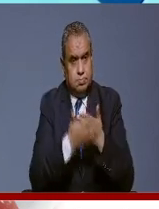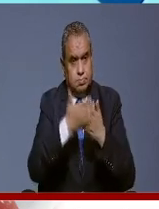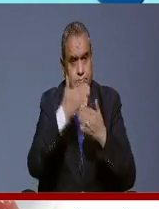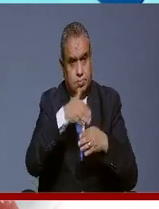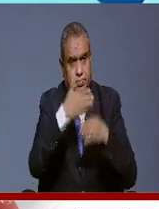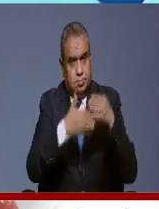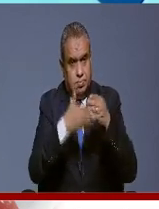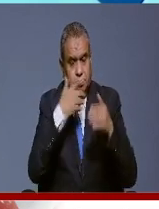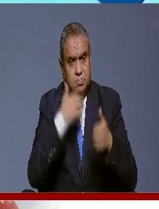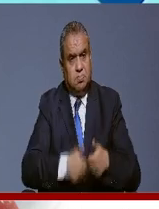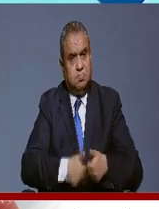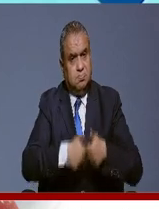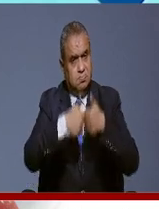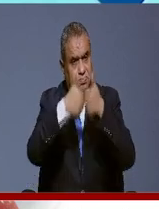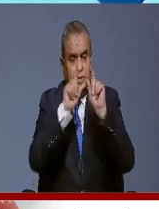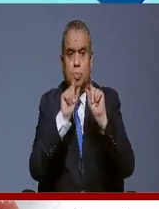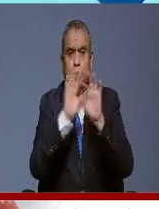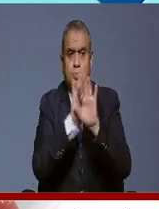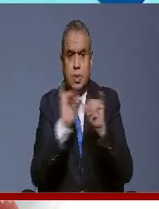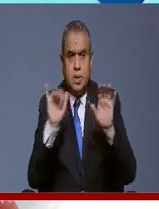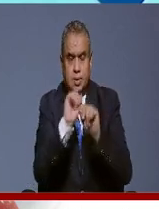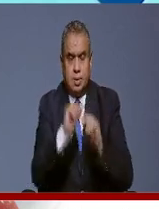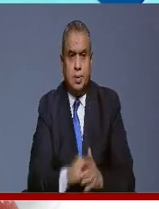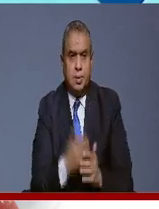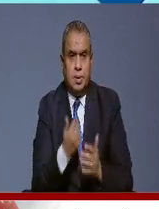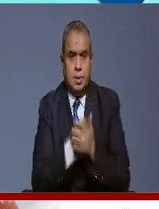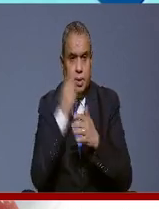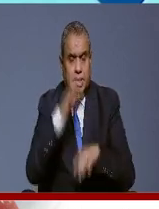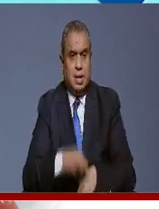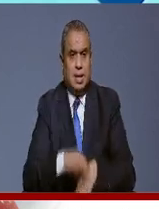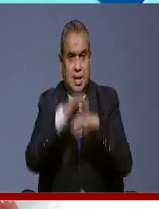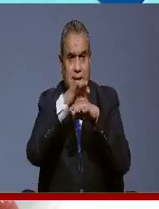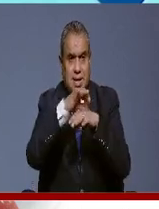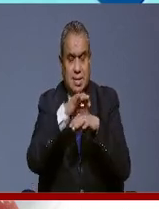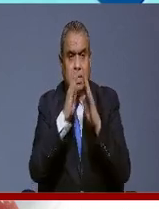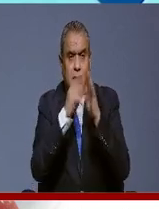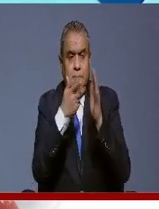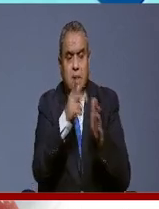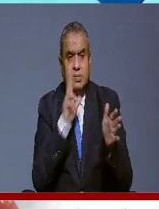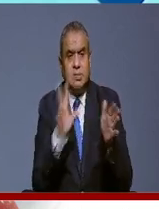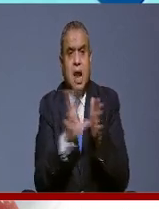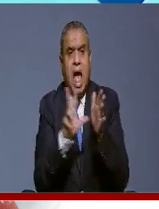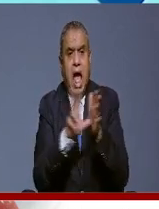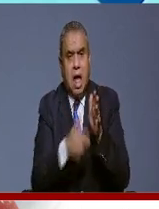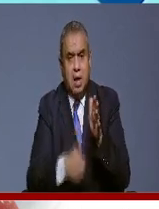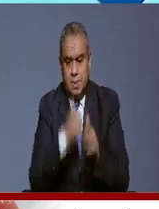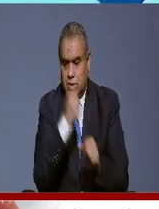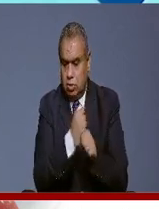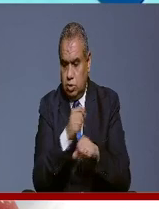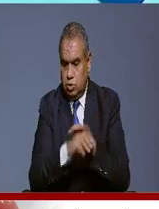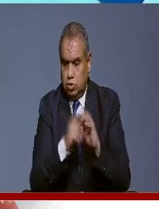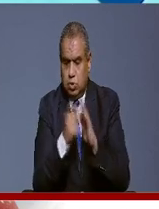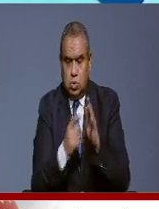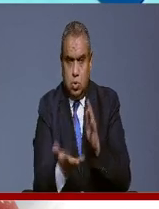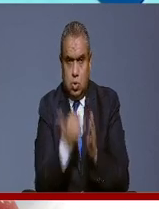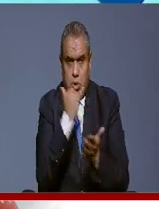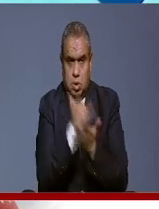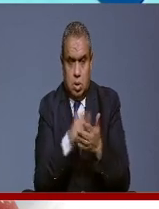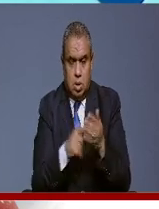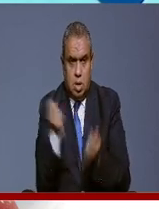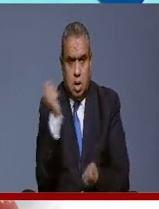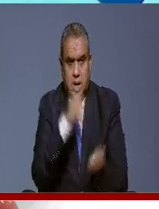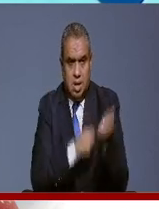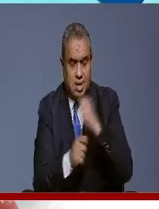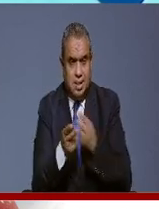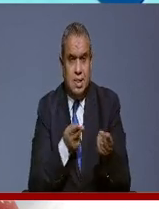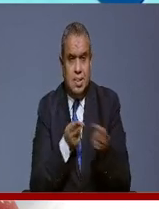منشآت مقومات عالية جدا، والإنسان المصري والعامل بكل درجاته وبكل محفزاته، والصناعات الصغيرة